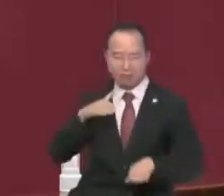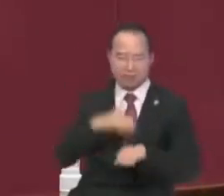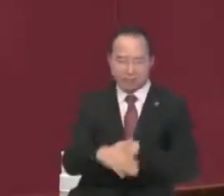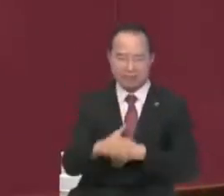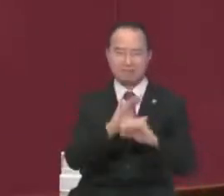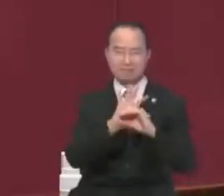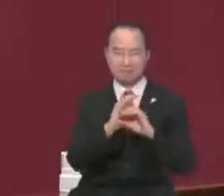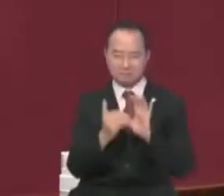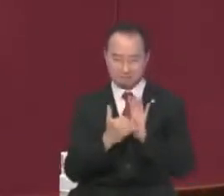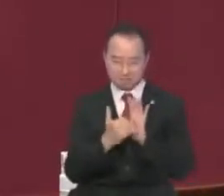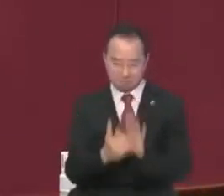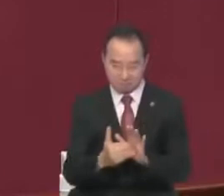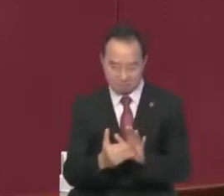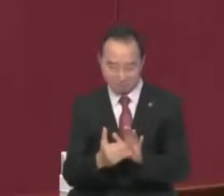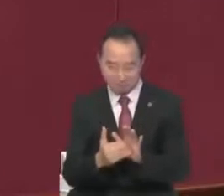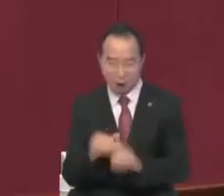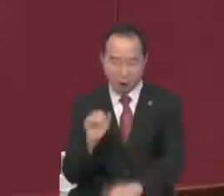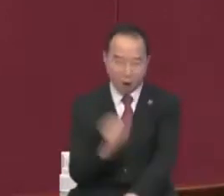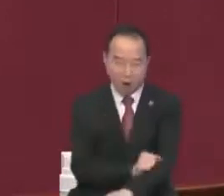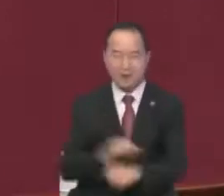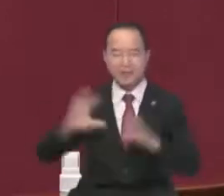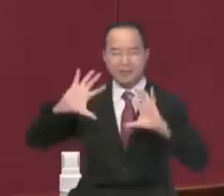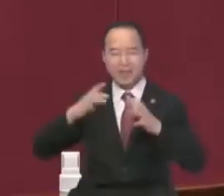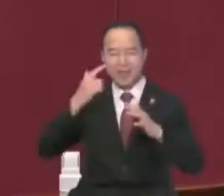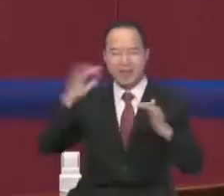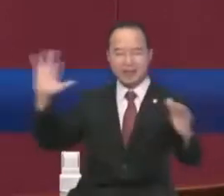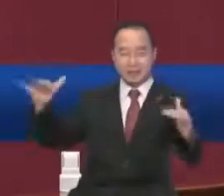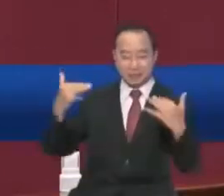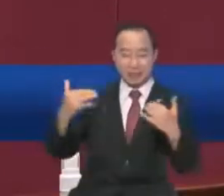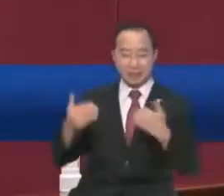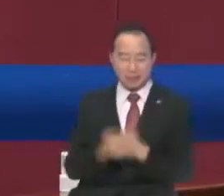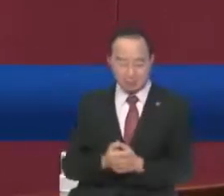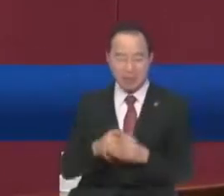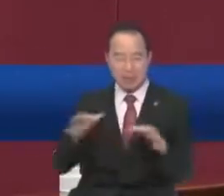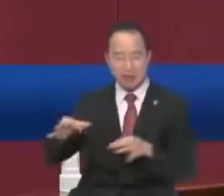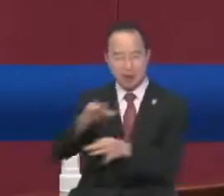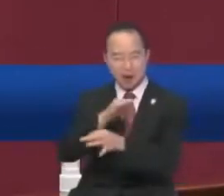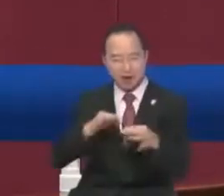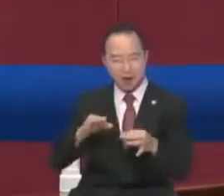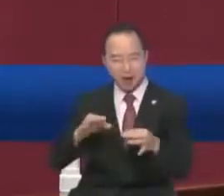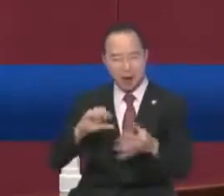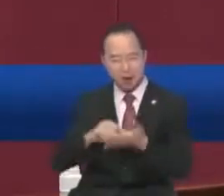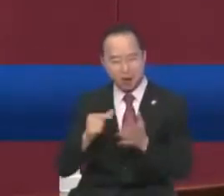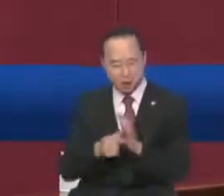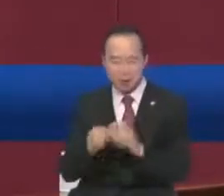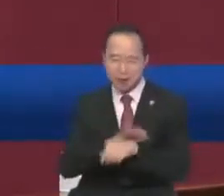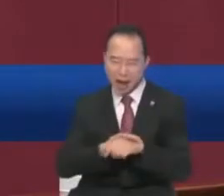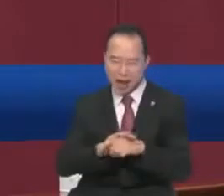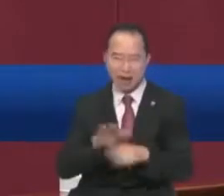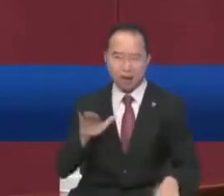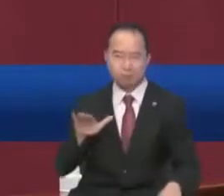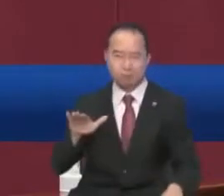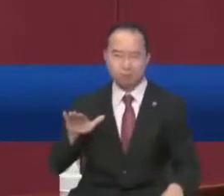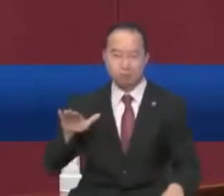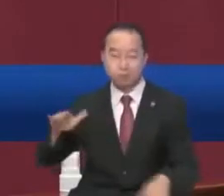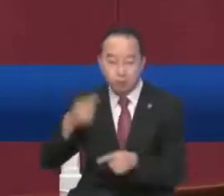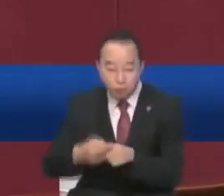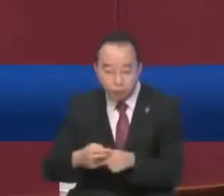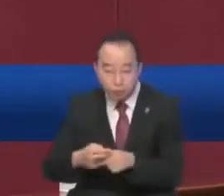모범이 되었고 그에 따라 거시경제 지표도 선방했습니다. 그러나 코로나 재확산 두